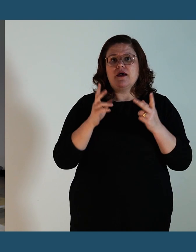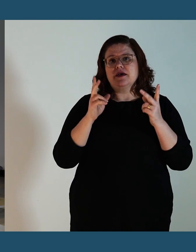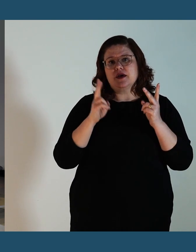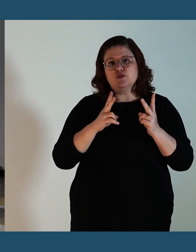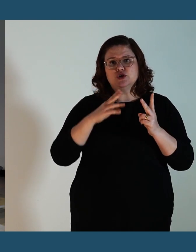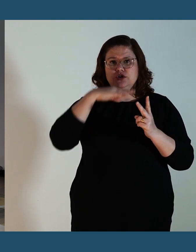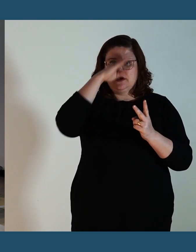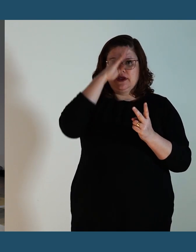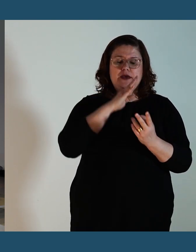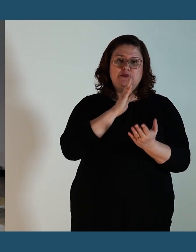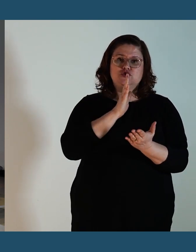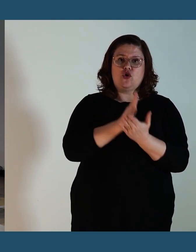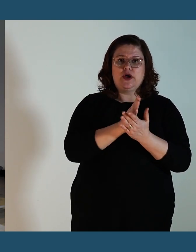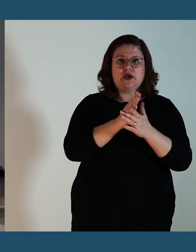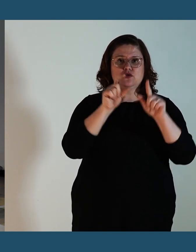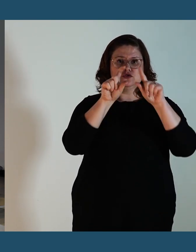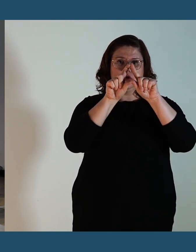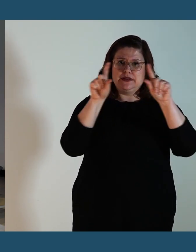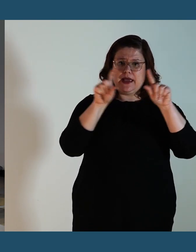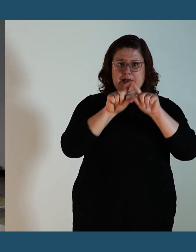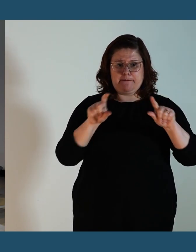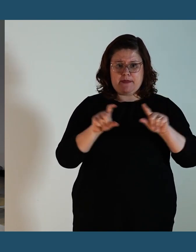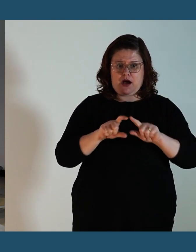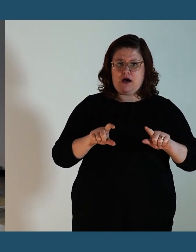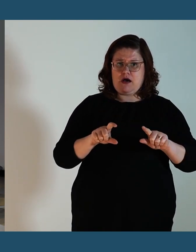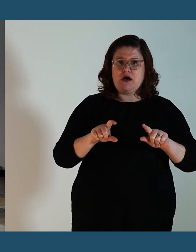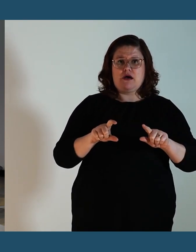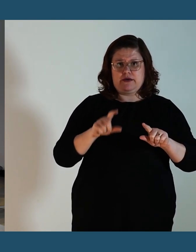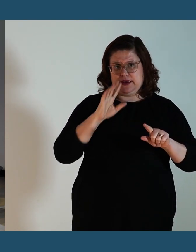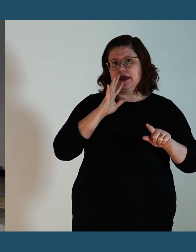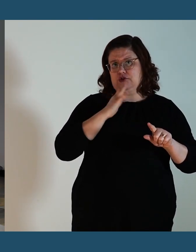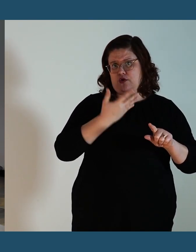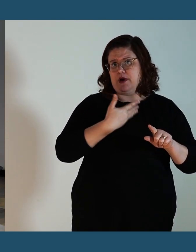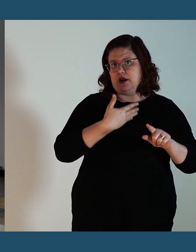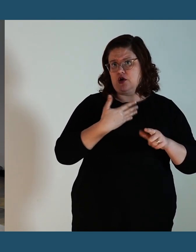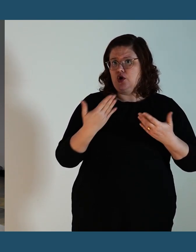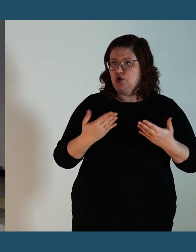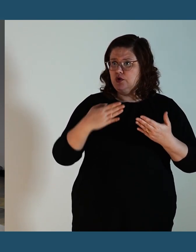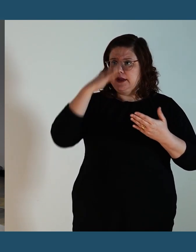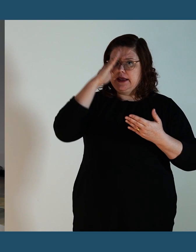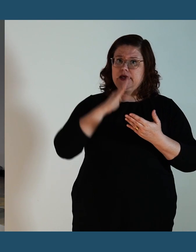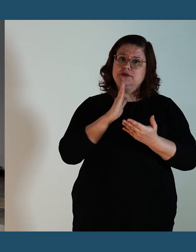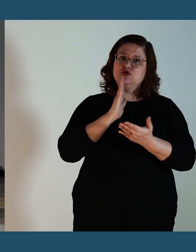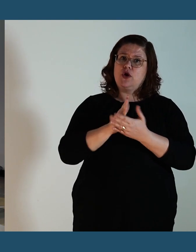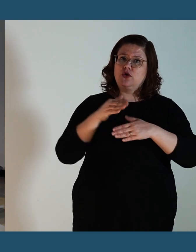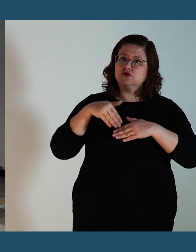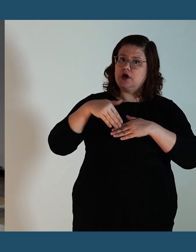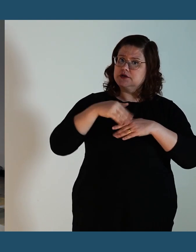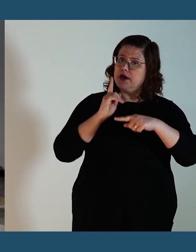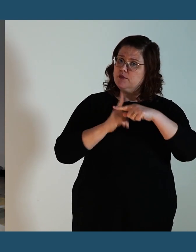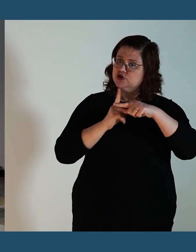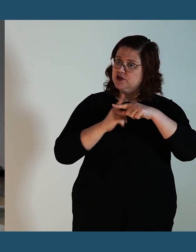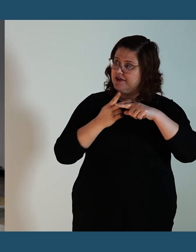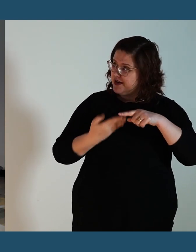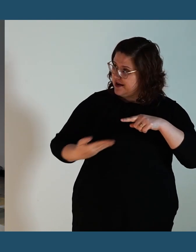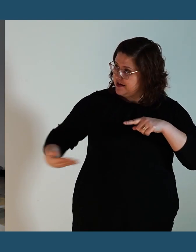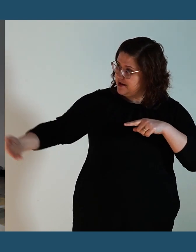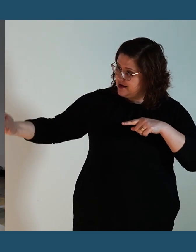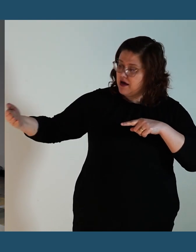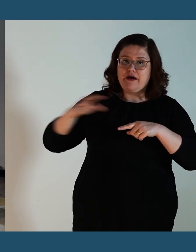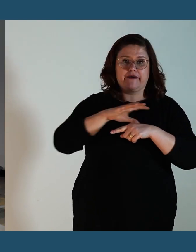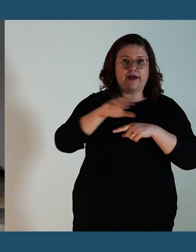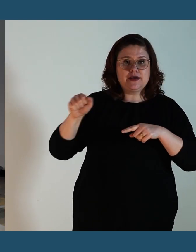ehkä ihmisoikeus teemojen tilasta eri puolueiden sisällä. Et nyt täällä meillä on niinku ihmisoikeusmyönteisiä edustajia eri puolueista,